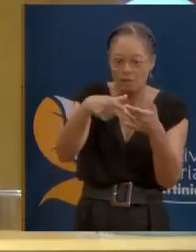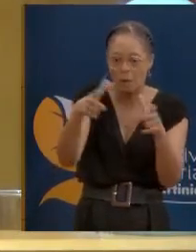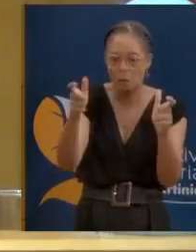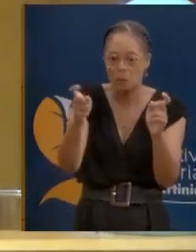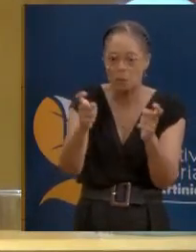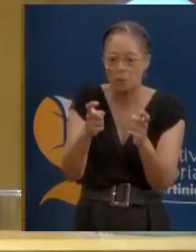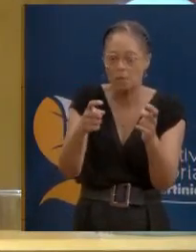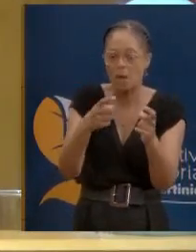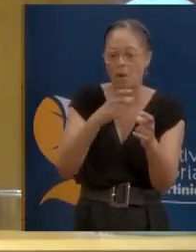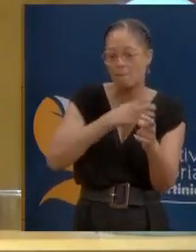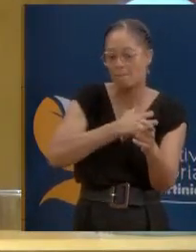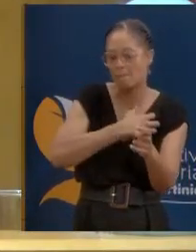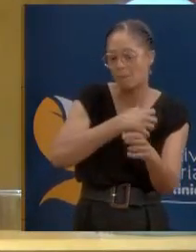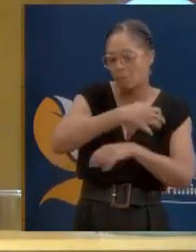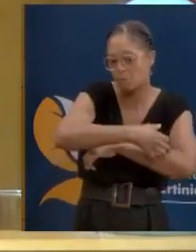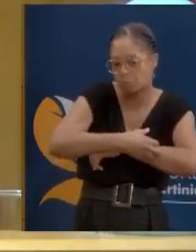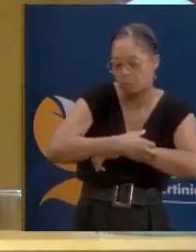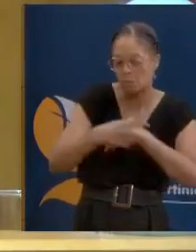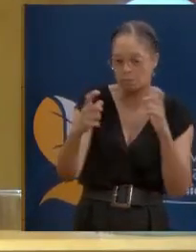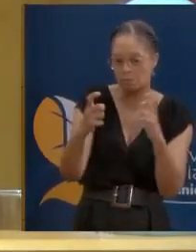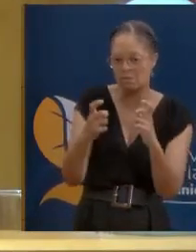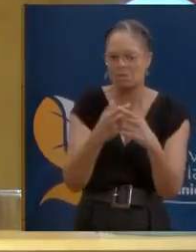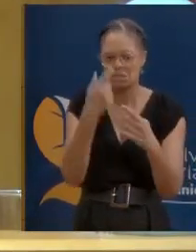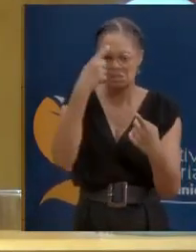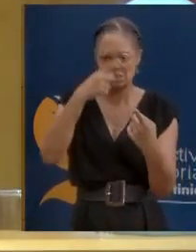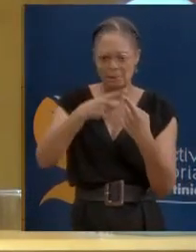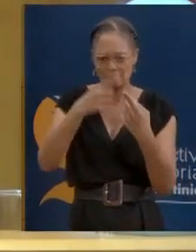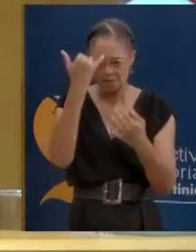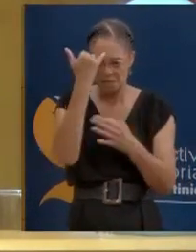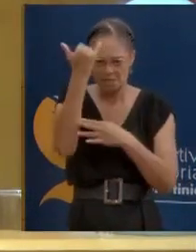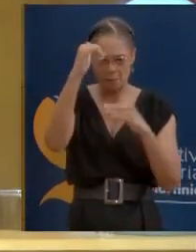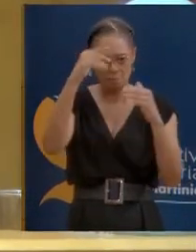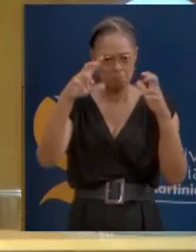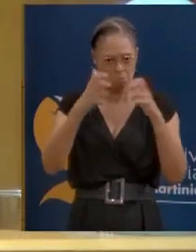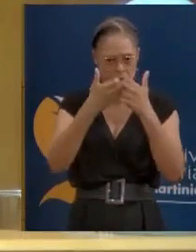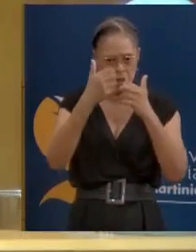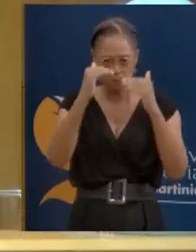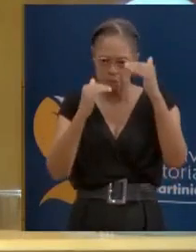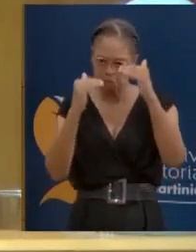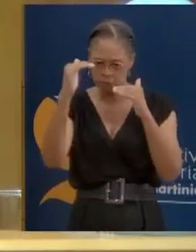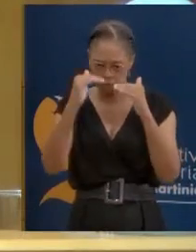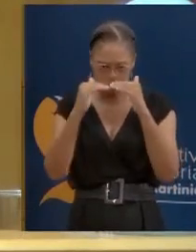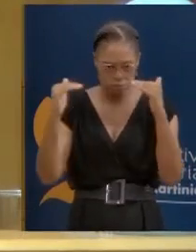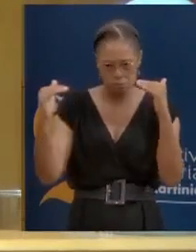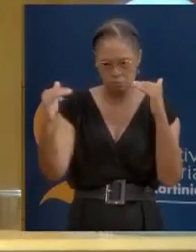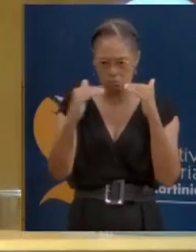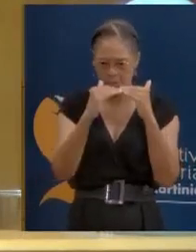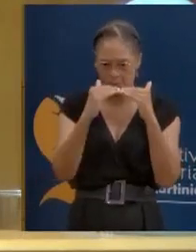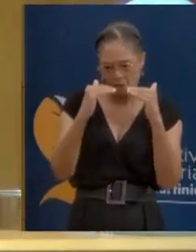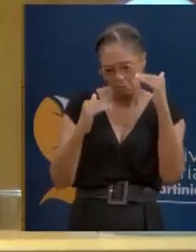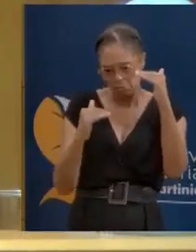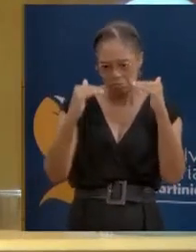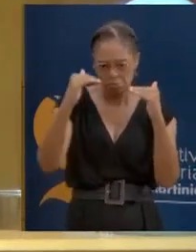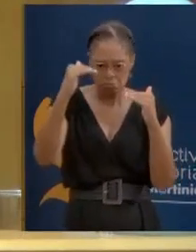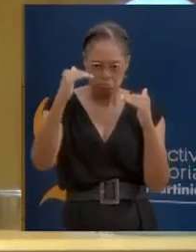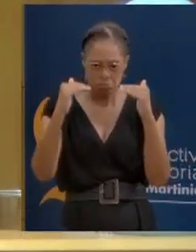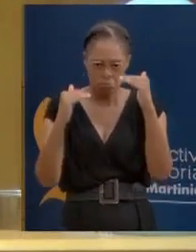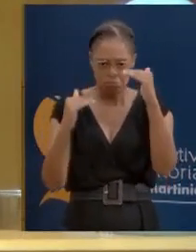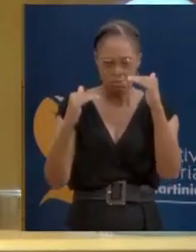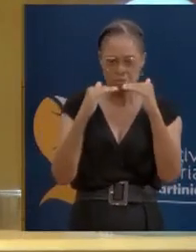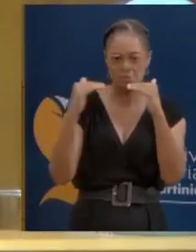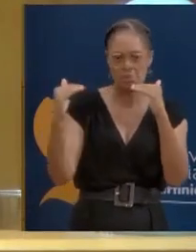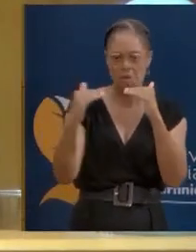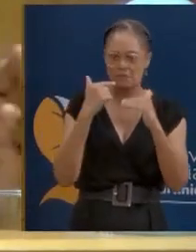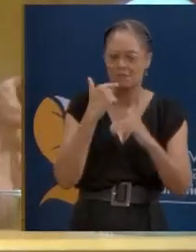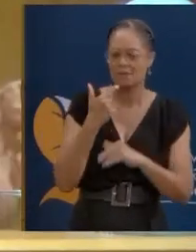récemment, qu'on a appelé la péréquation, et on a fait des simulations voulant faire croire,